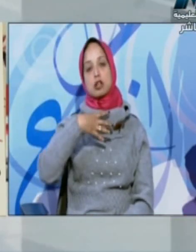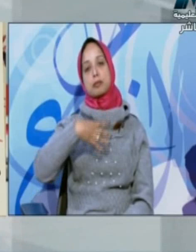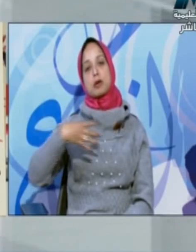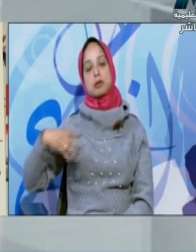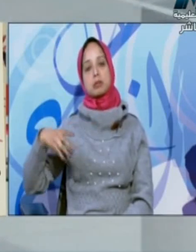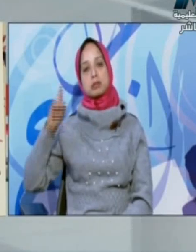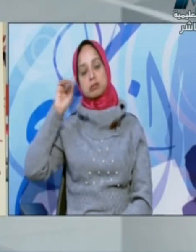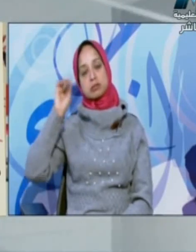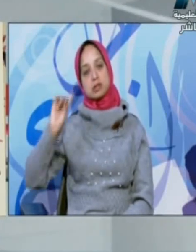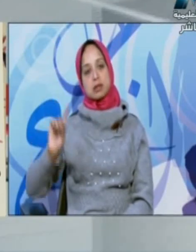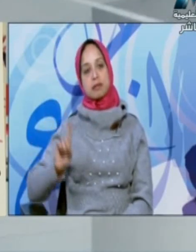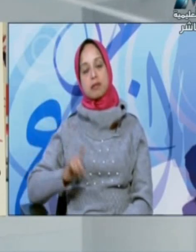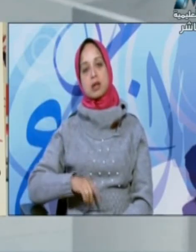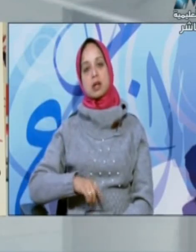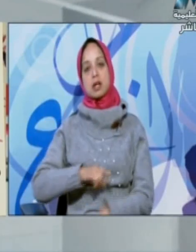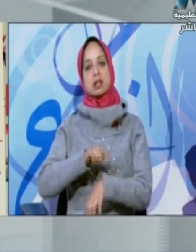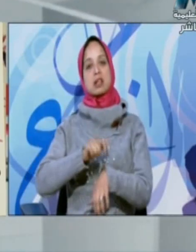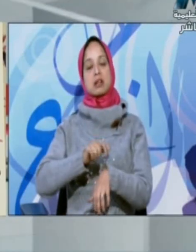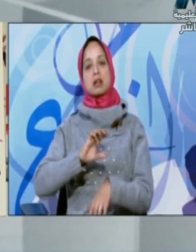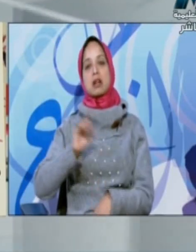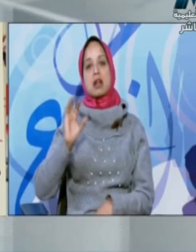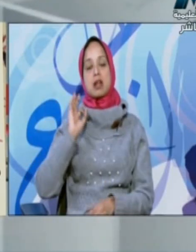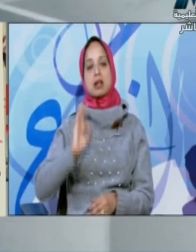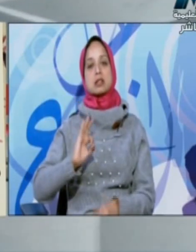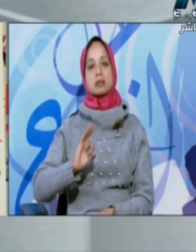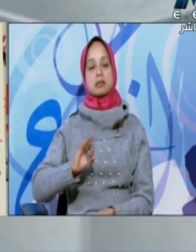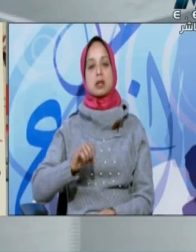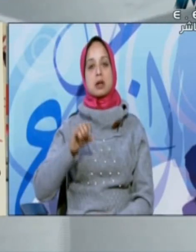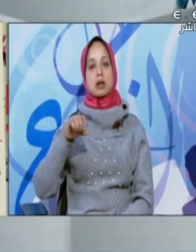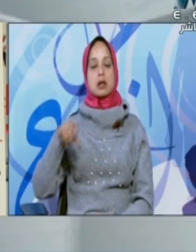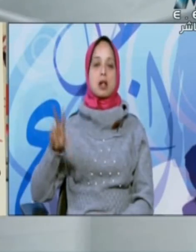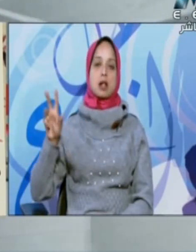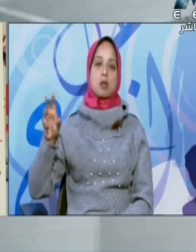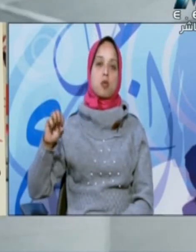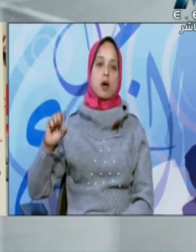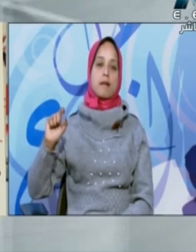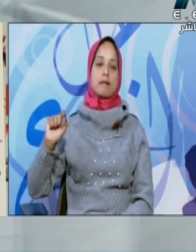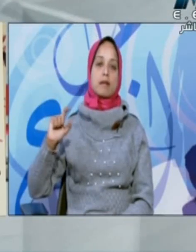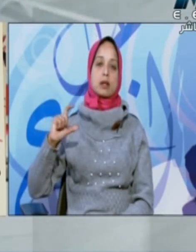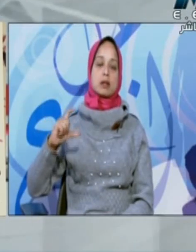ما اعرفش احدد الايه المده؟ ليه ما اعرفش احدد؟ لان الوفد مشي 7 مرات.